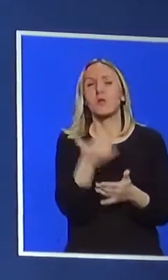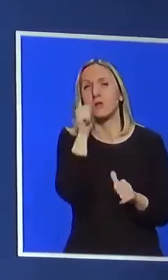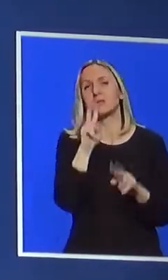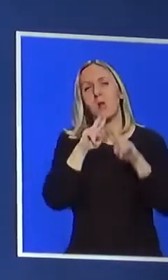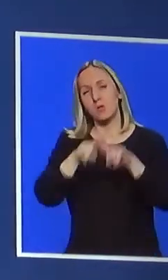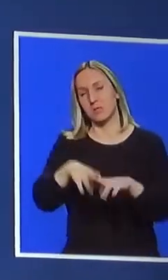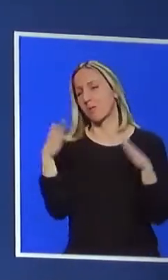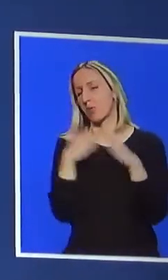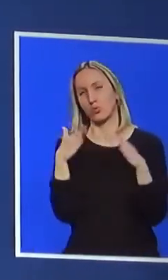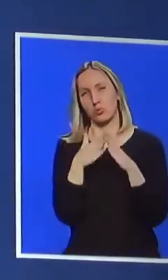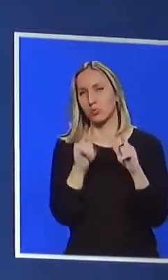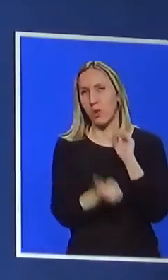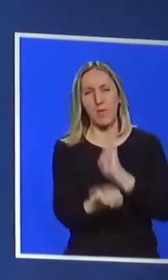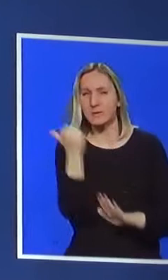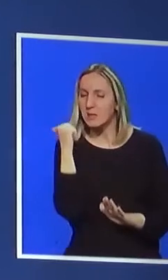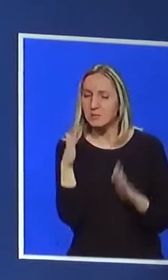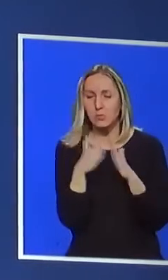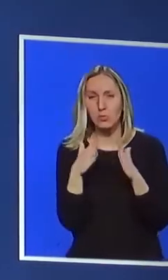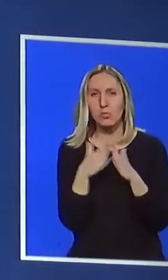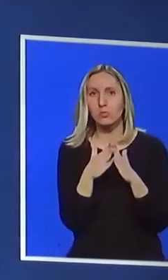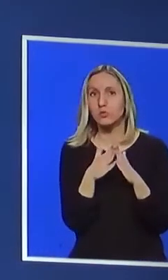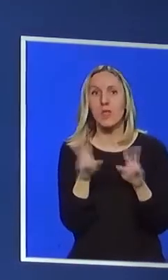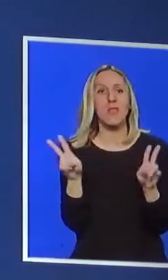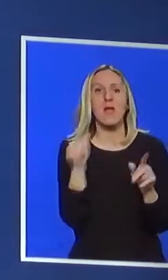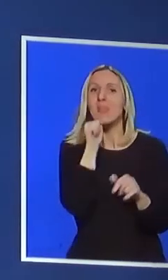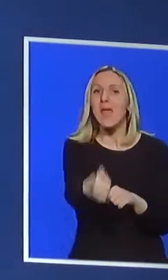da onemogućimo virusu da